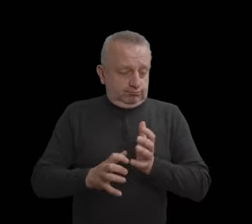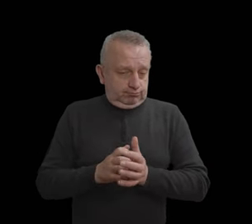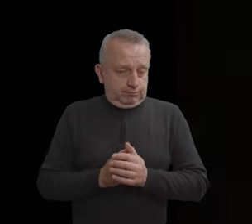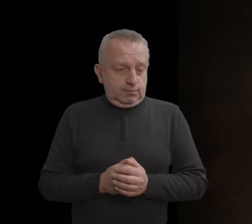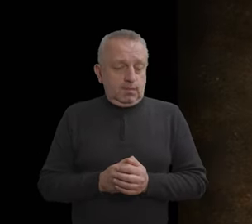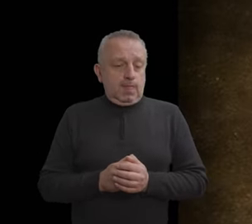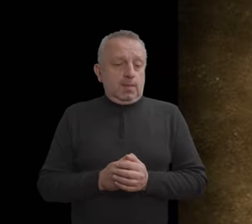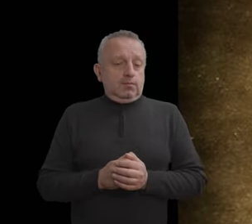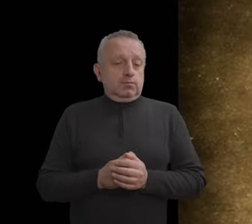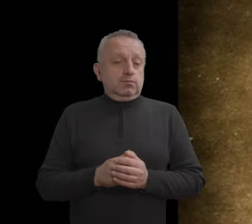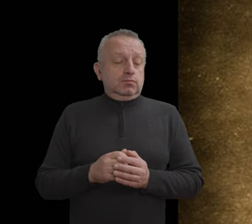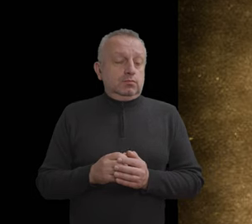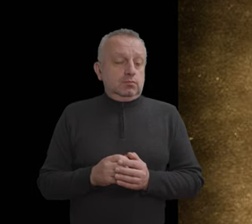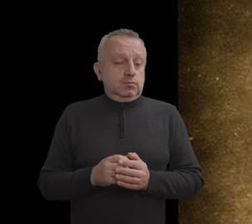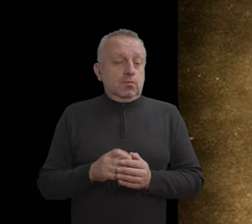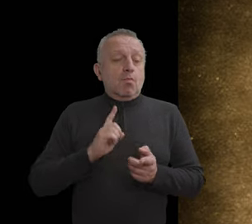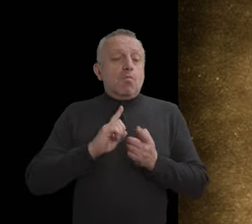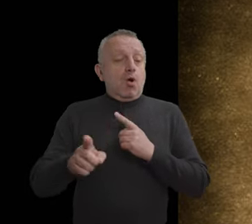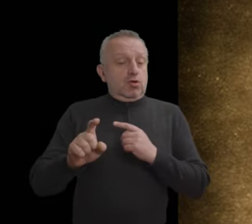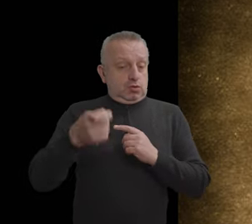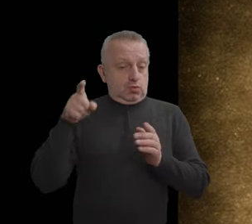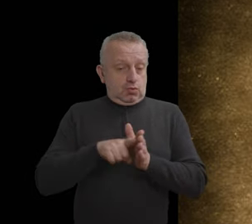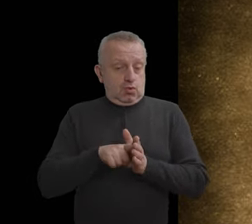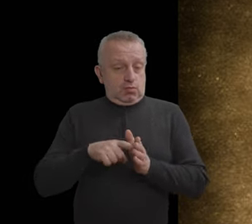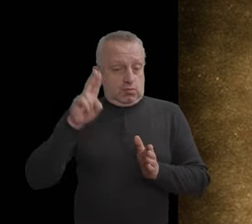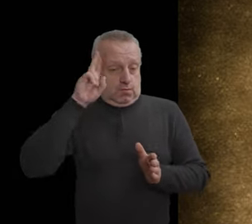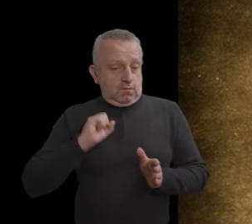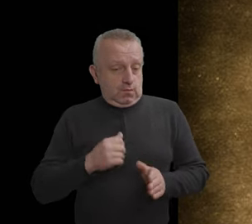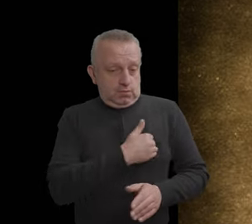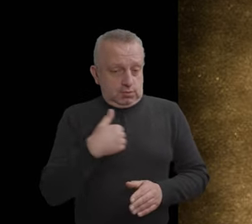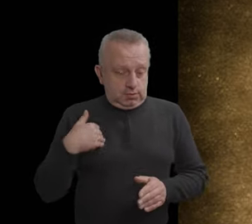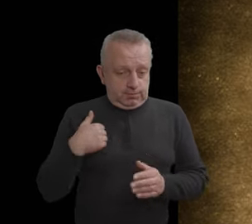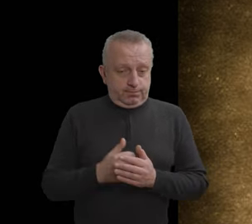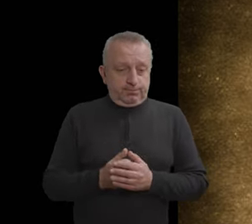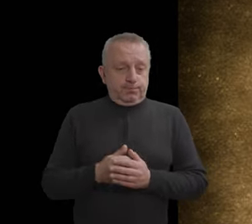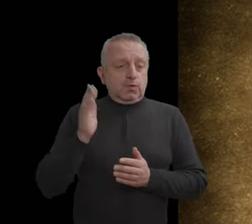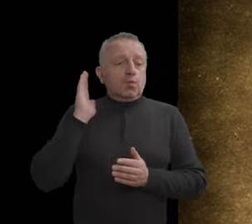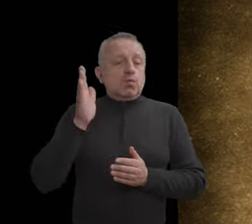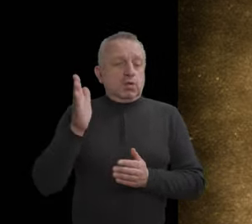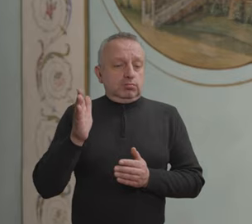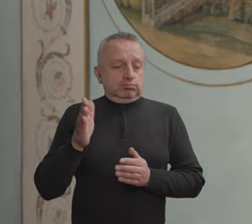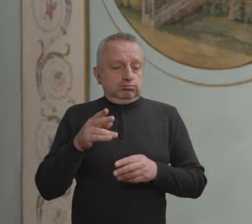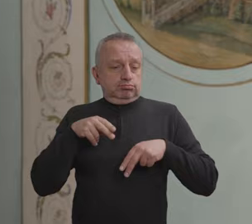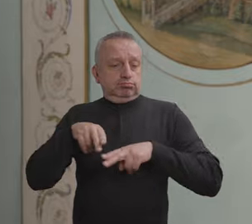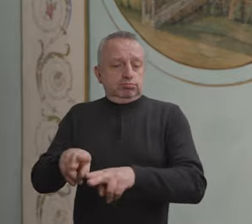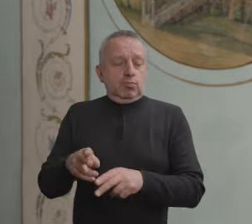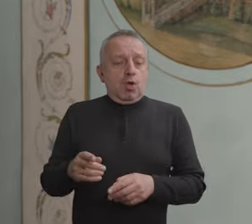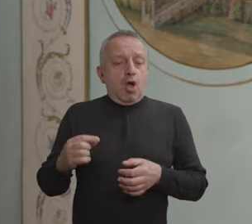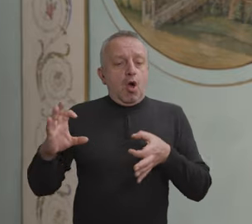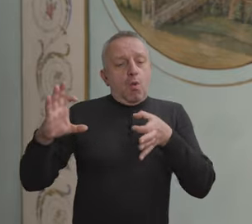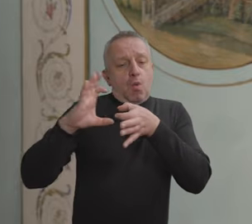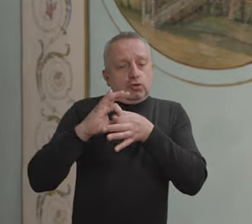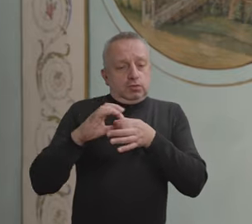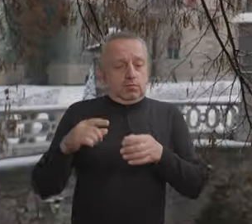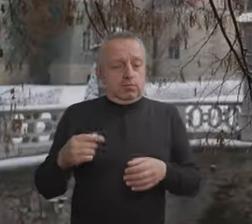I wojny światowej. Tuż przed jej zakończeniem odszedł ze służby w armii austro-węgierskiej. Krótko po tym, kiedy odradzała się